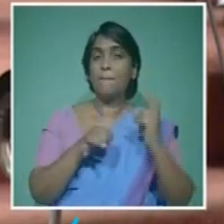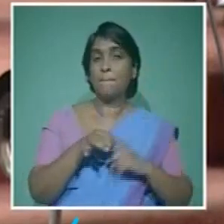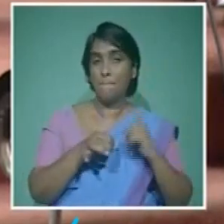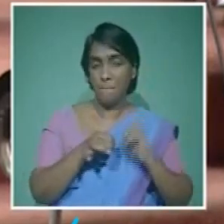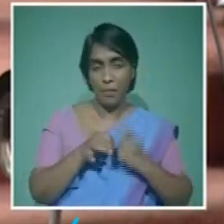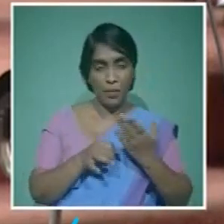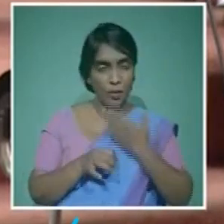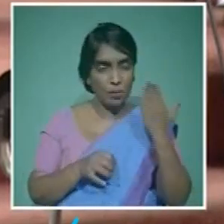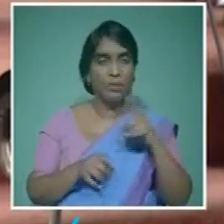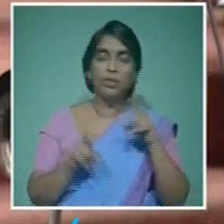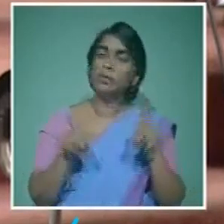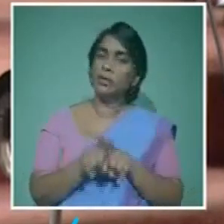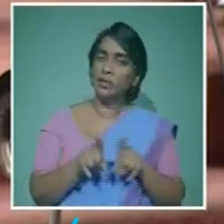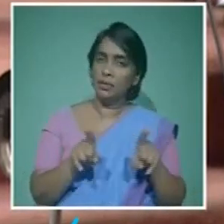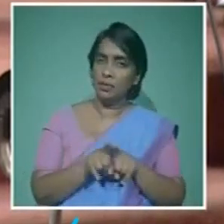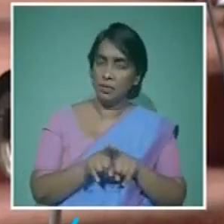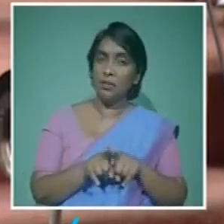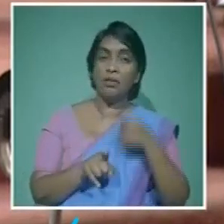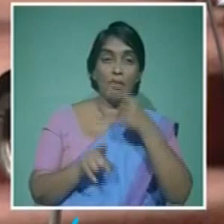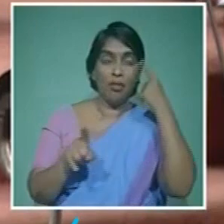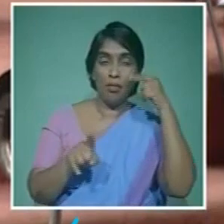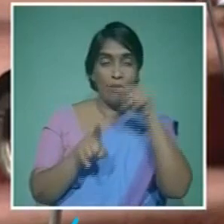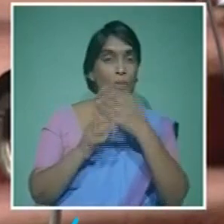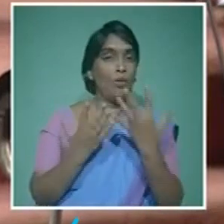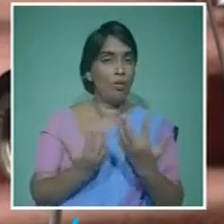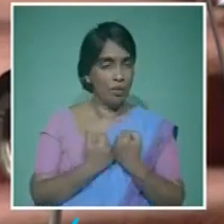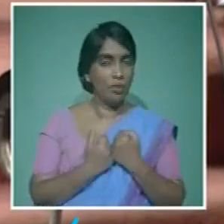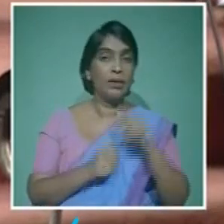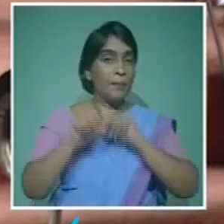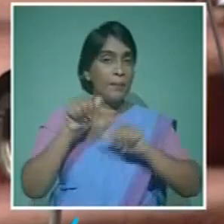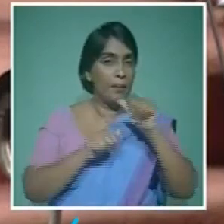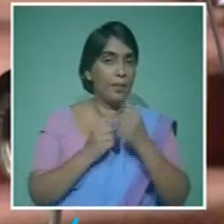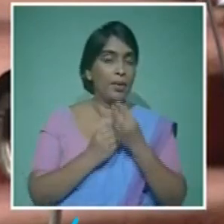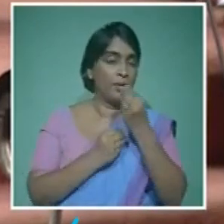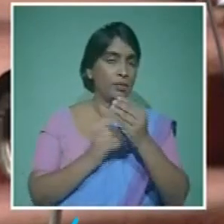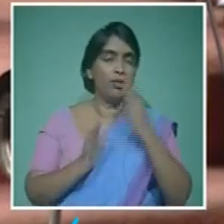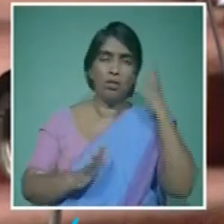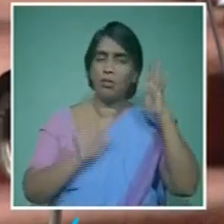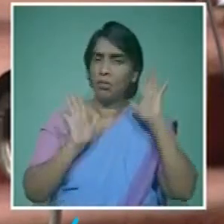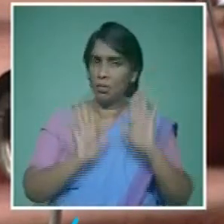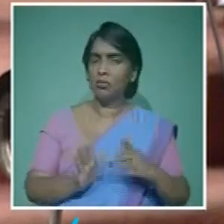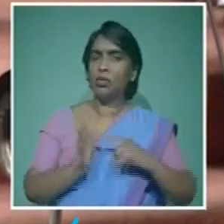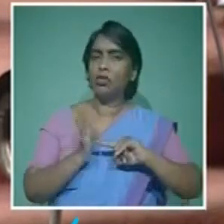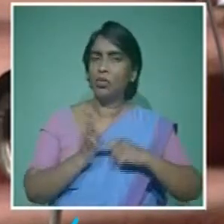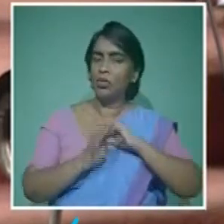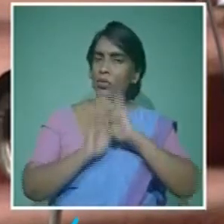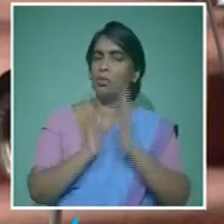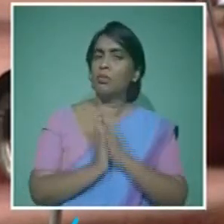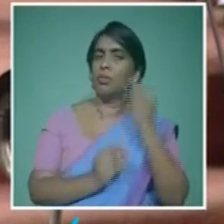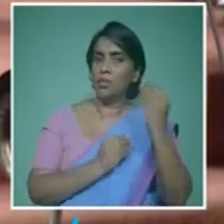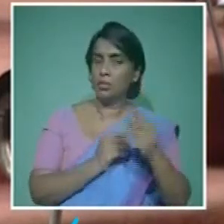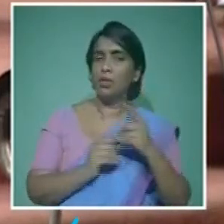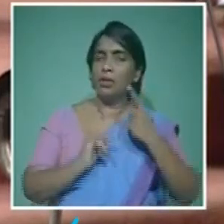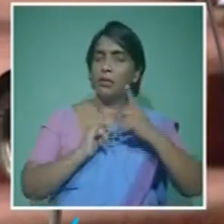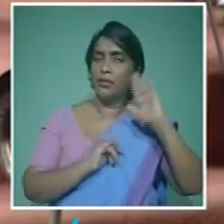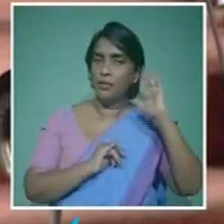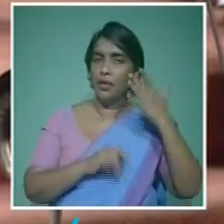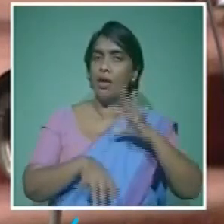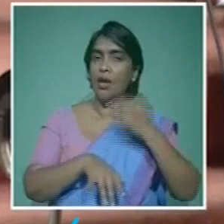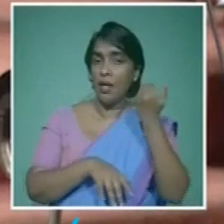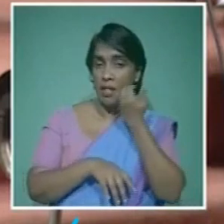அதற்கு தேவையான உபகரணங்கள் இல்லை. இன்று இருக்கின்ற நிலையிலே மிக முக்கிய வருத்தங்களுக்கான முக்கிய மருந்துகள்